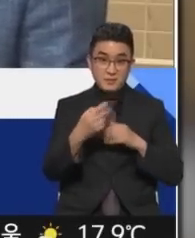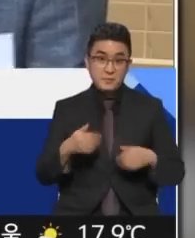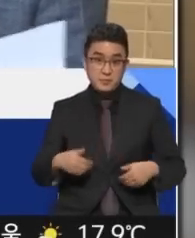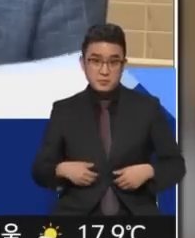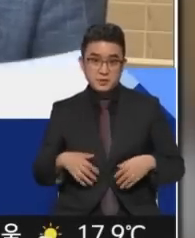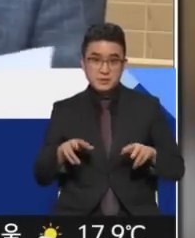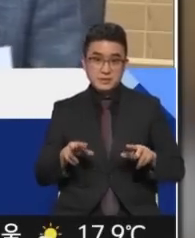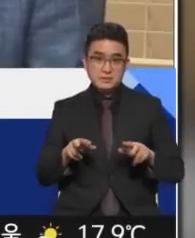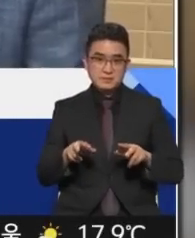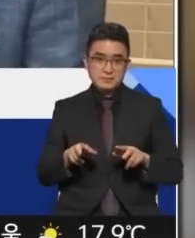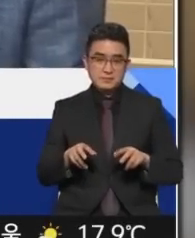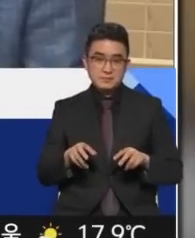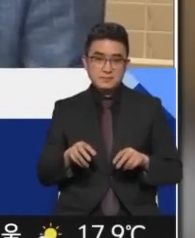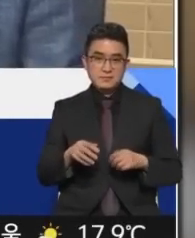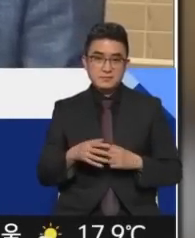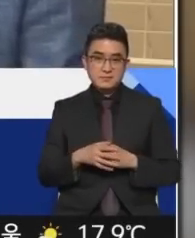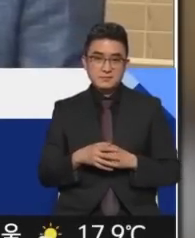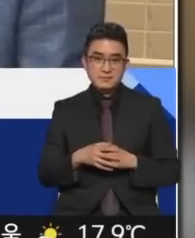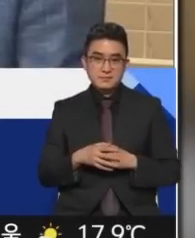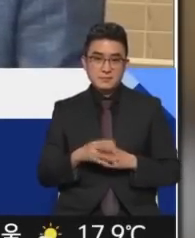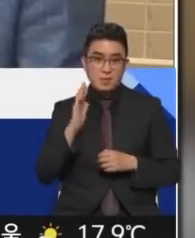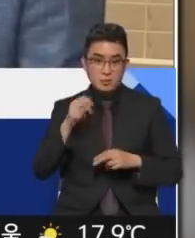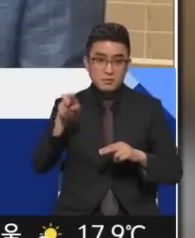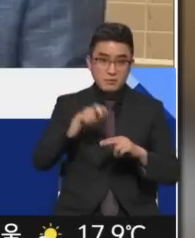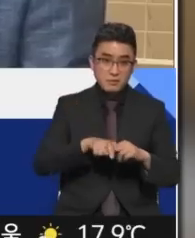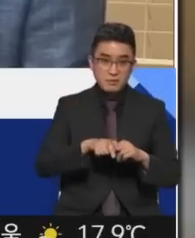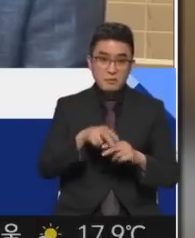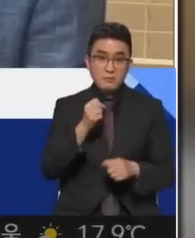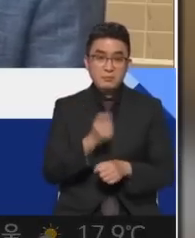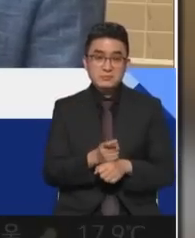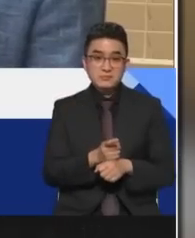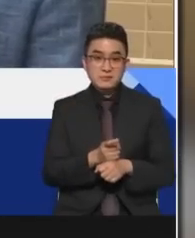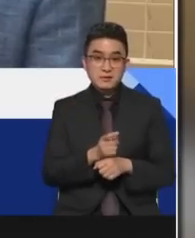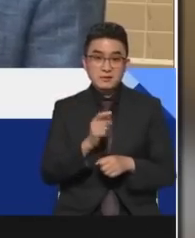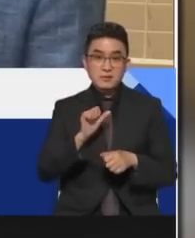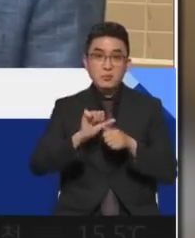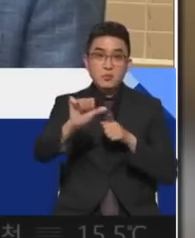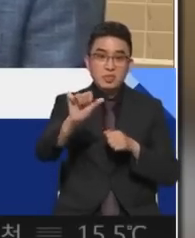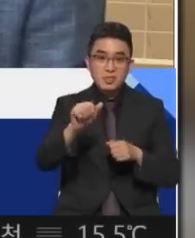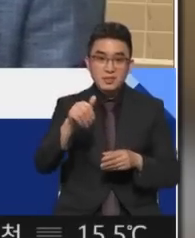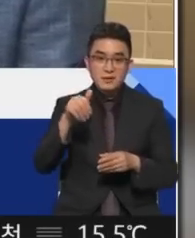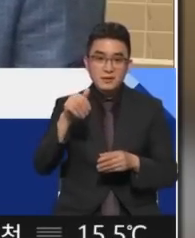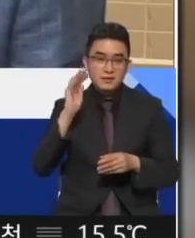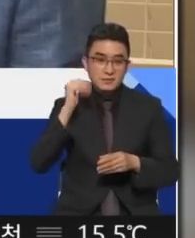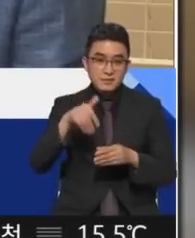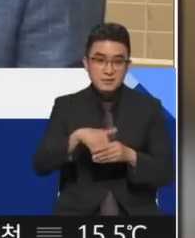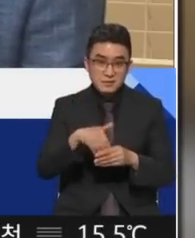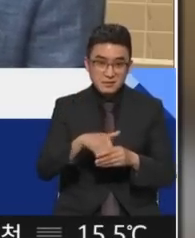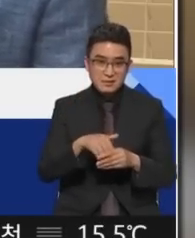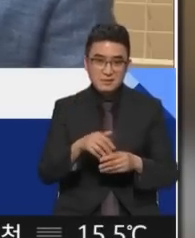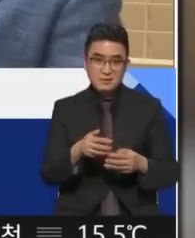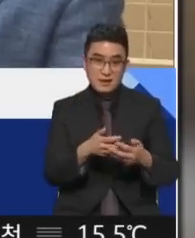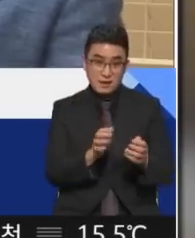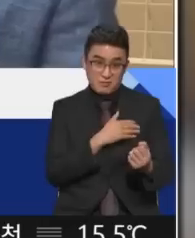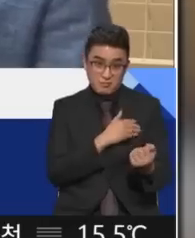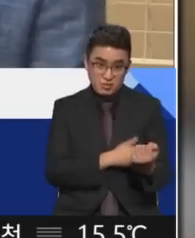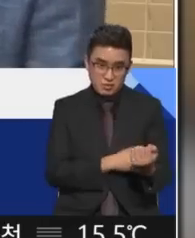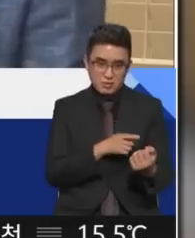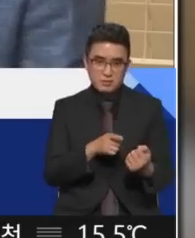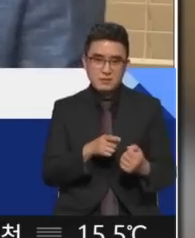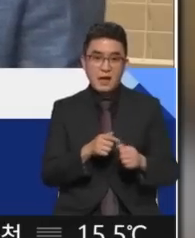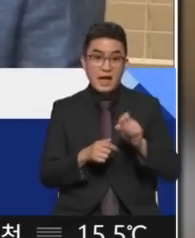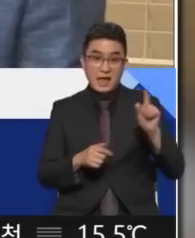정권 잡고 5개월밖에 안 됐는데 벌써 대권 얘기 나온다든지 뭐 당권, 저는 한동훈 이분을